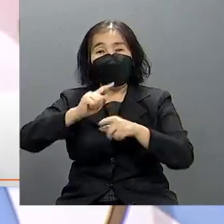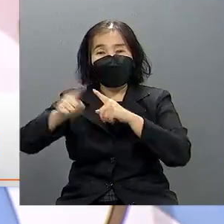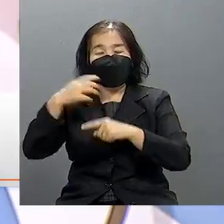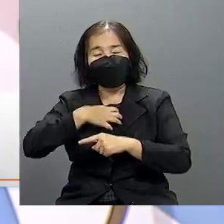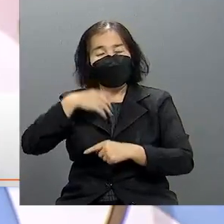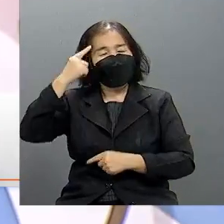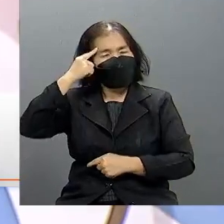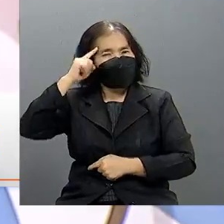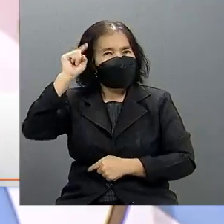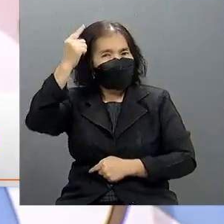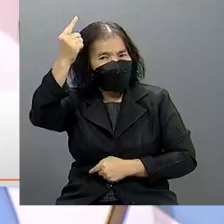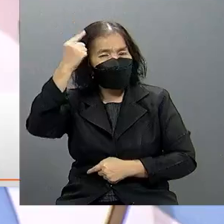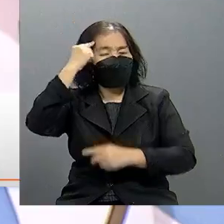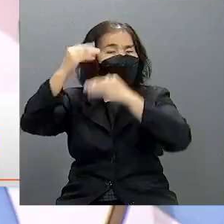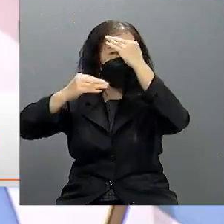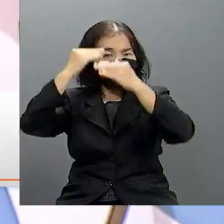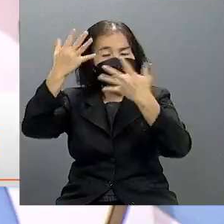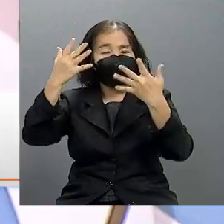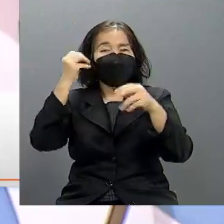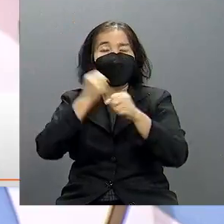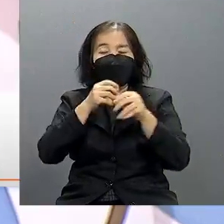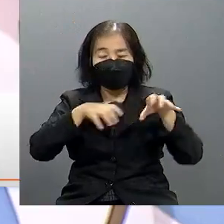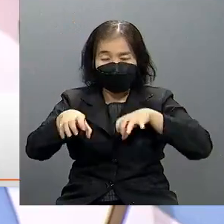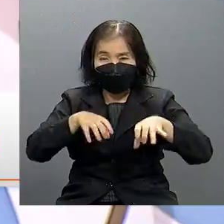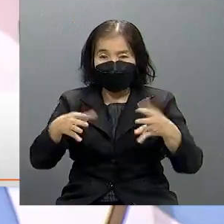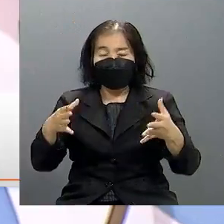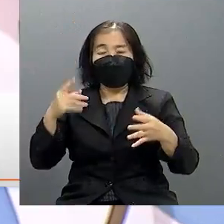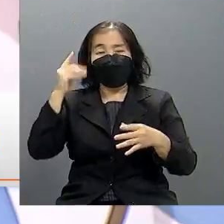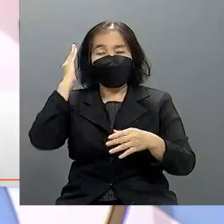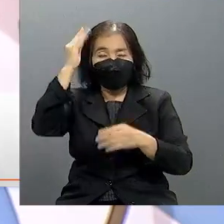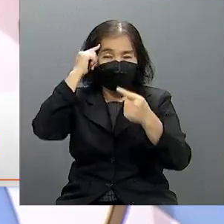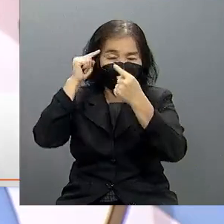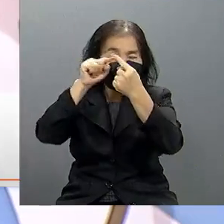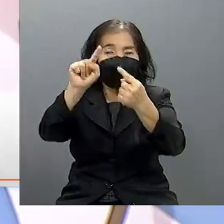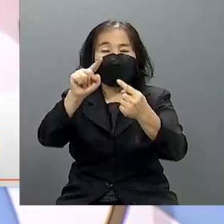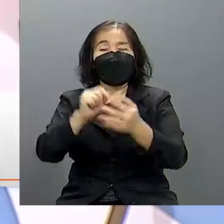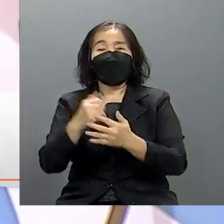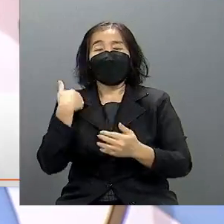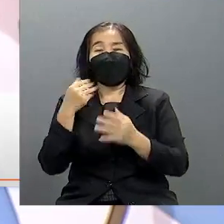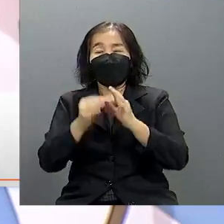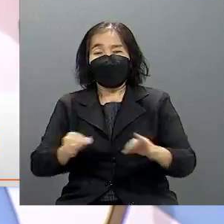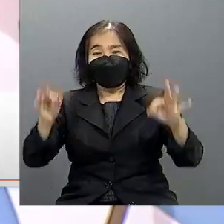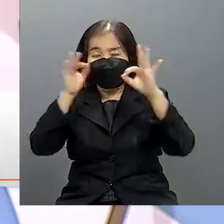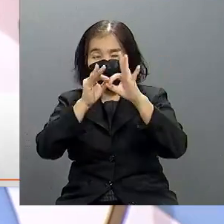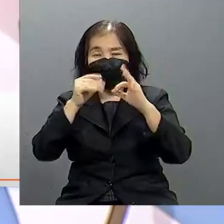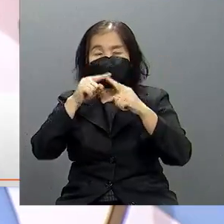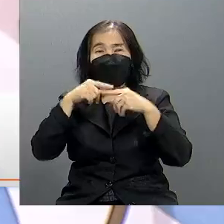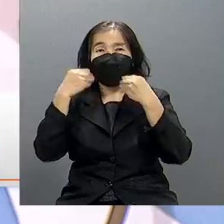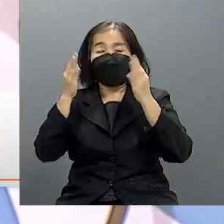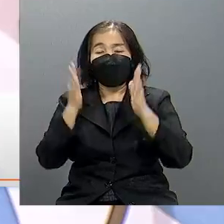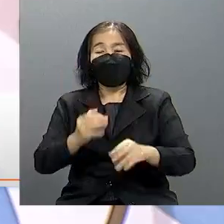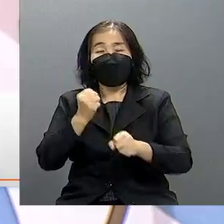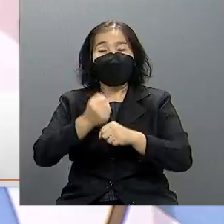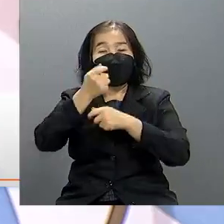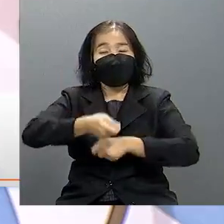ในเรื่องของการบริหารจัดการการต่อยอดนวัตกรรมต่างๆและที่สำคัญก็คือจะทำให้เกษตรกรนั้นกลายเป็นผู้ประกอบ